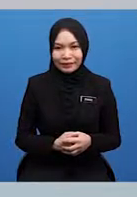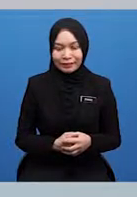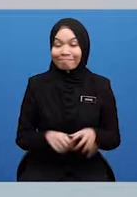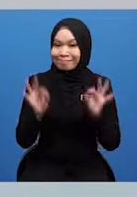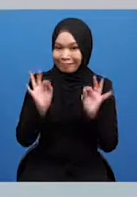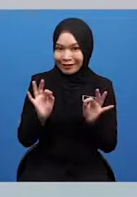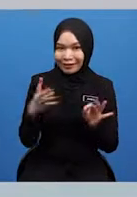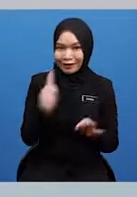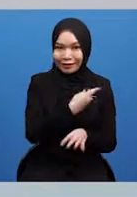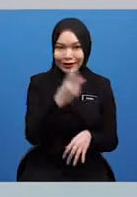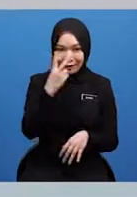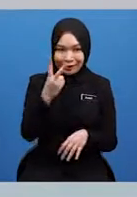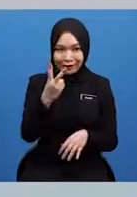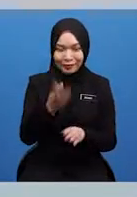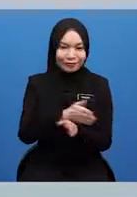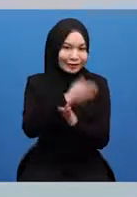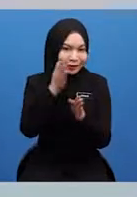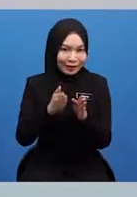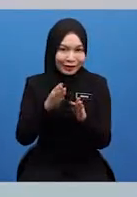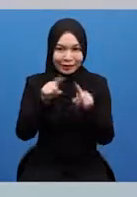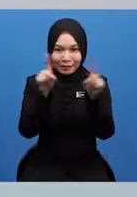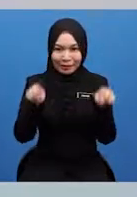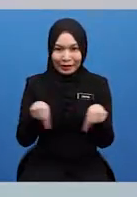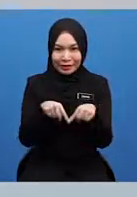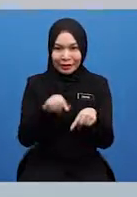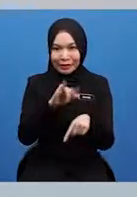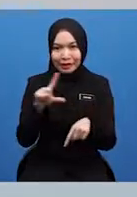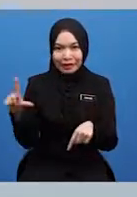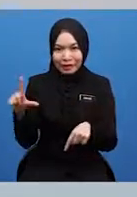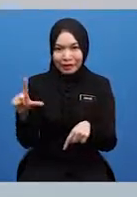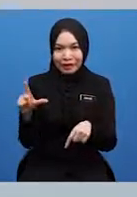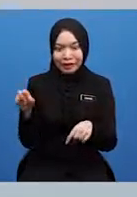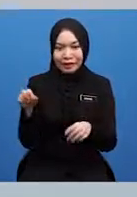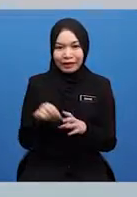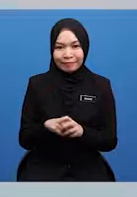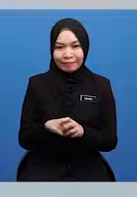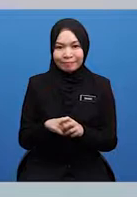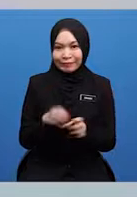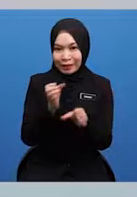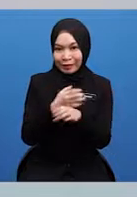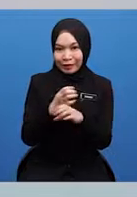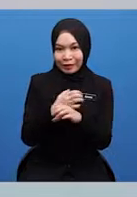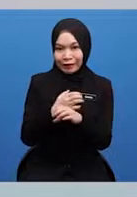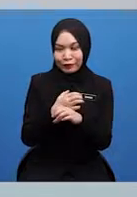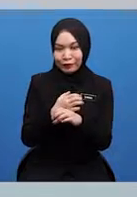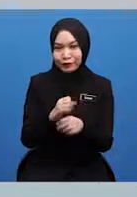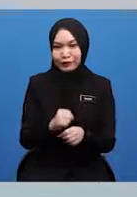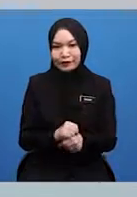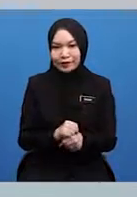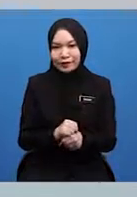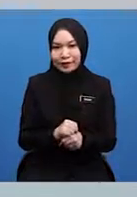Jika kita lihat di sebelah segi empat sama ialah rajah sisi empat biasa di dalam